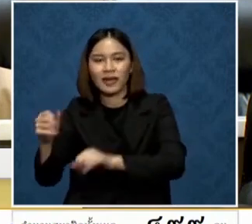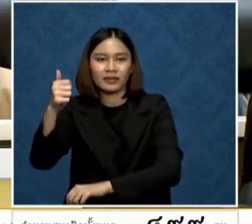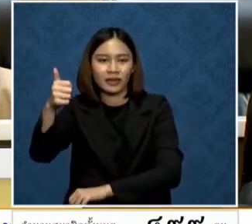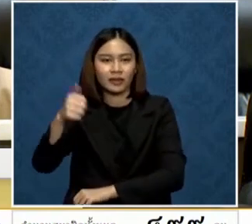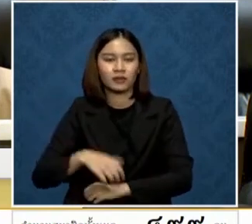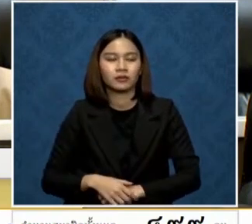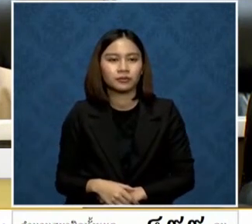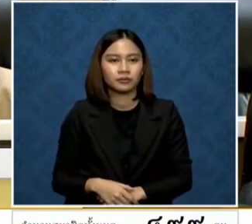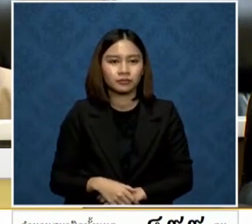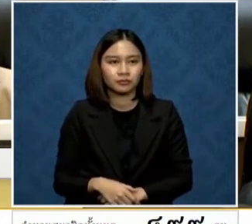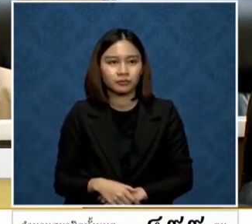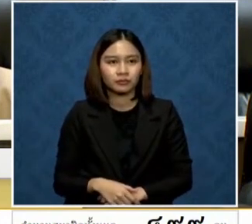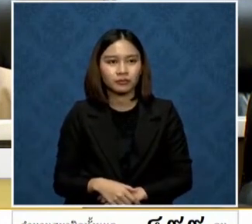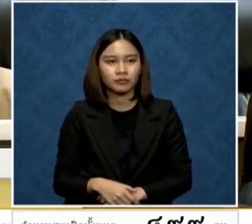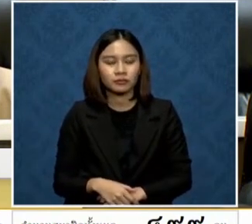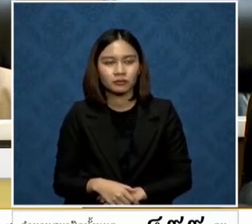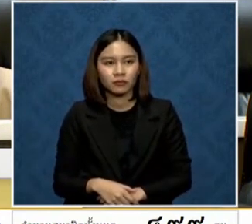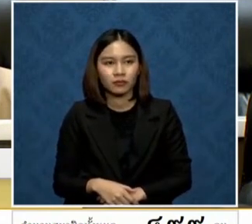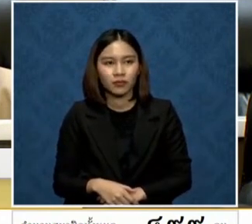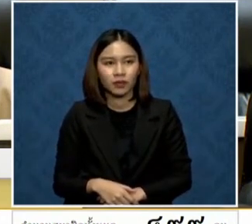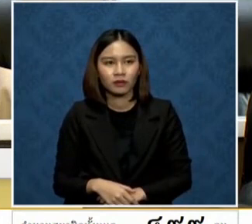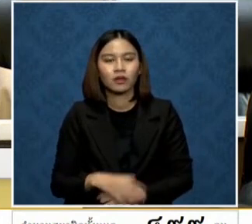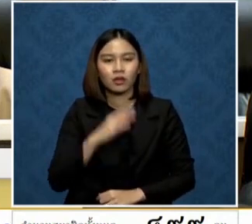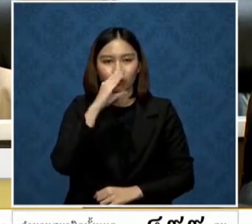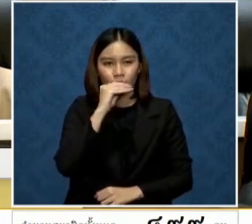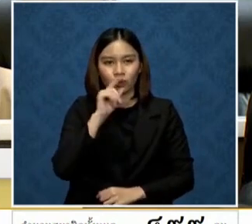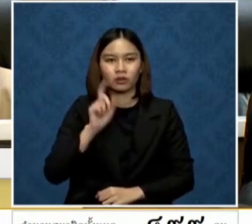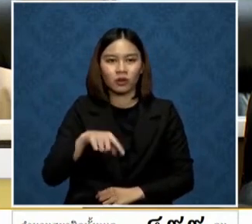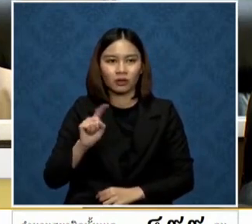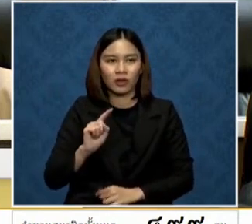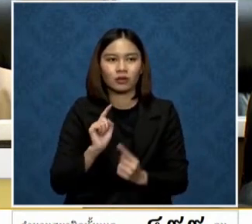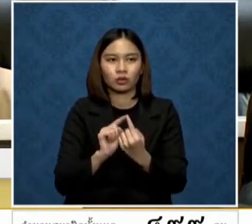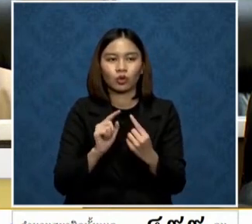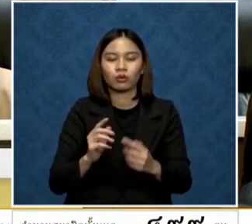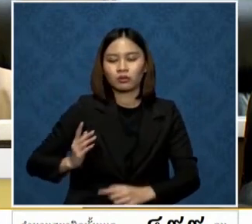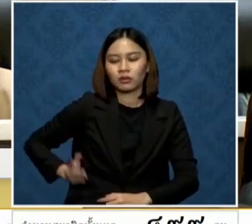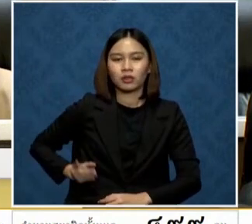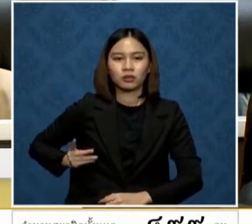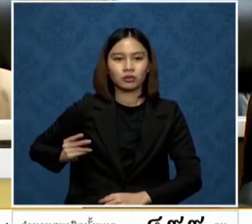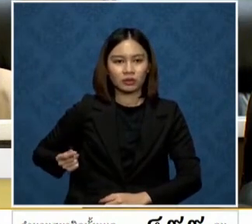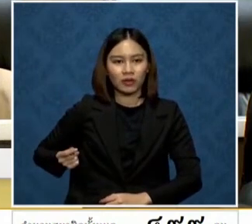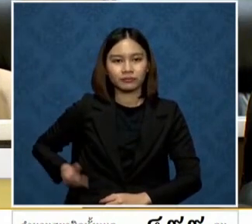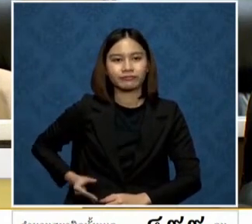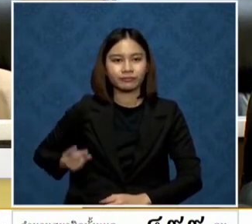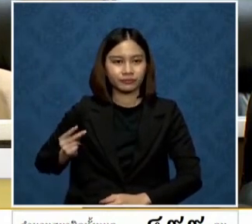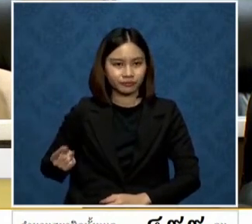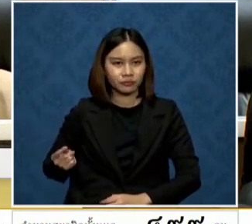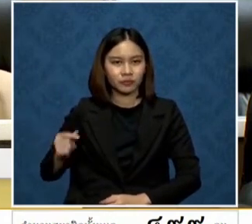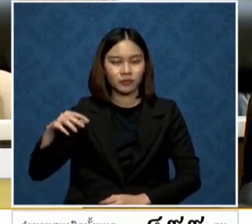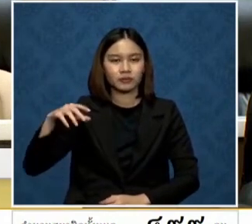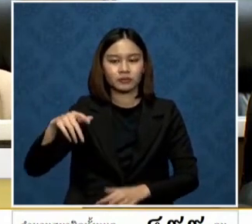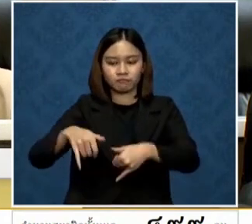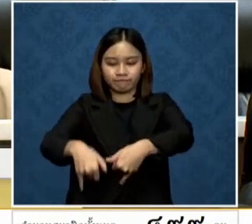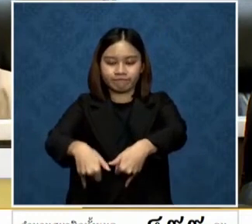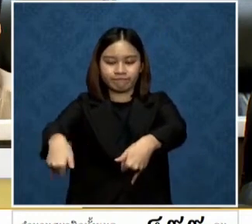อันนึงท่านประธานครับที่จะไม่พูดไม่ได้คือประชากรสุนัขหรือหมานี่แหละครับ